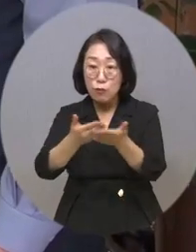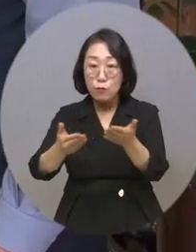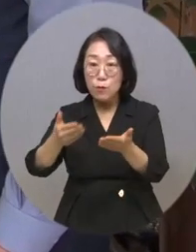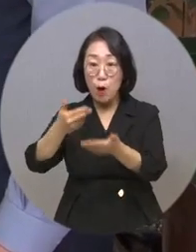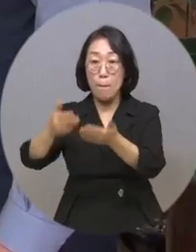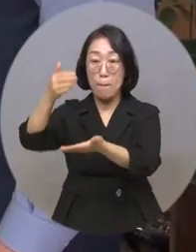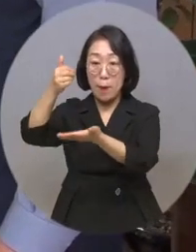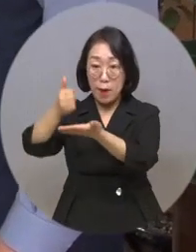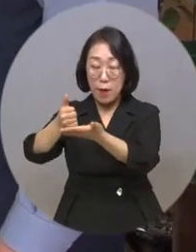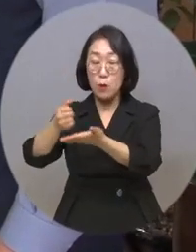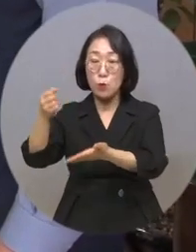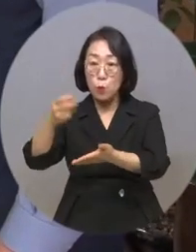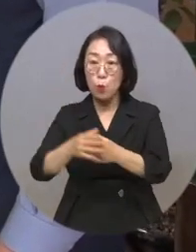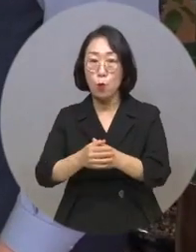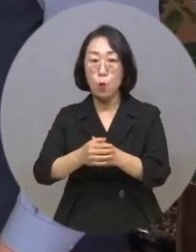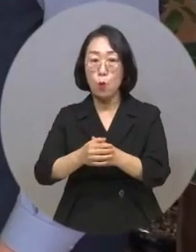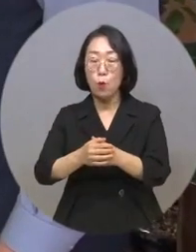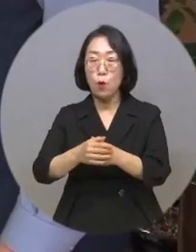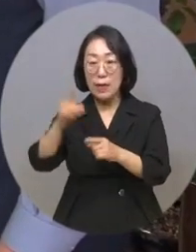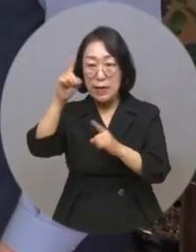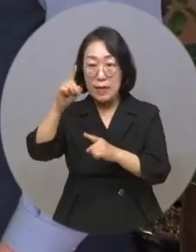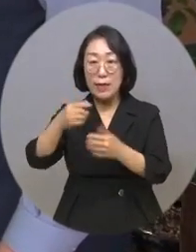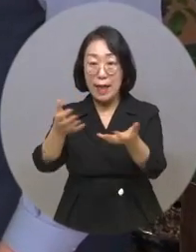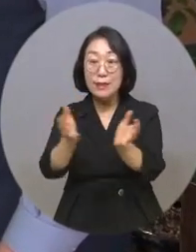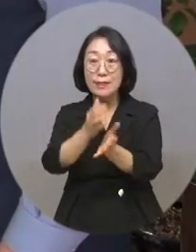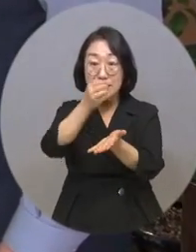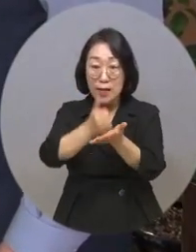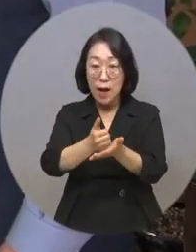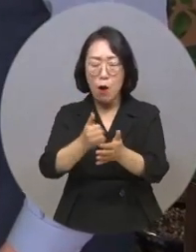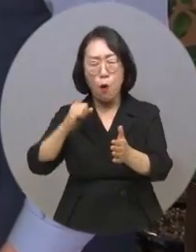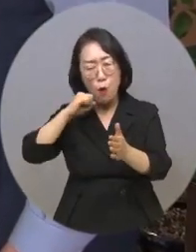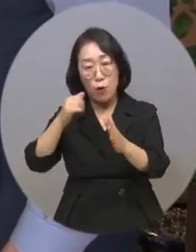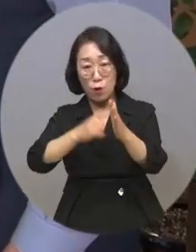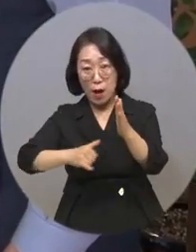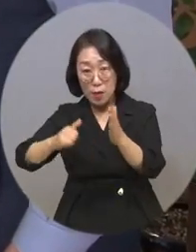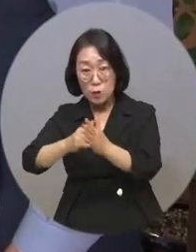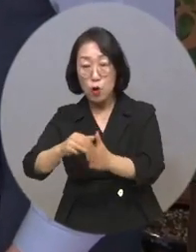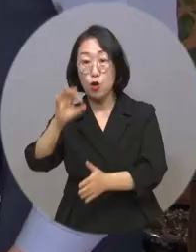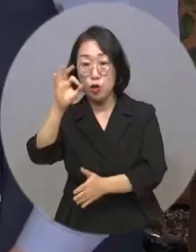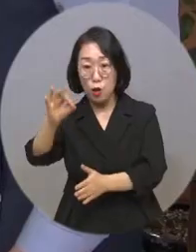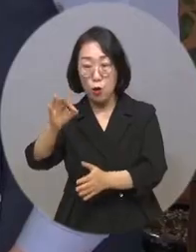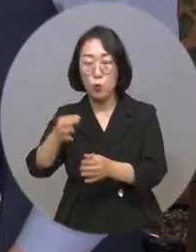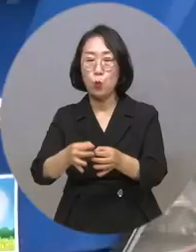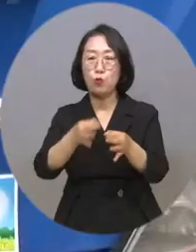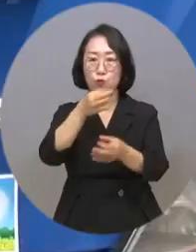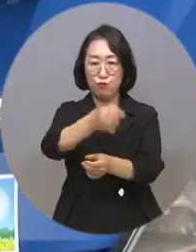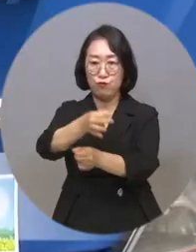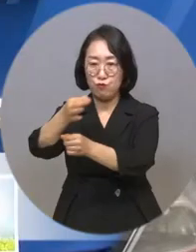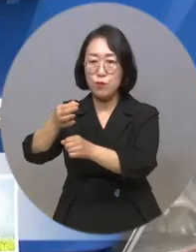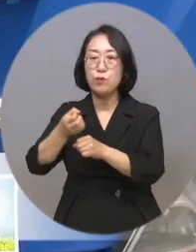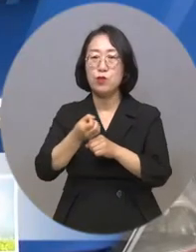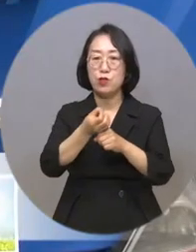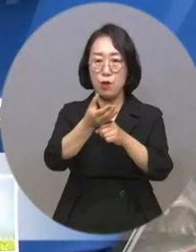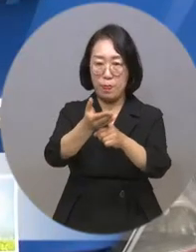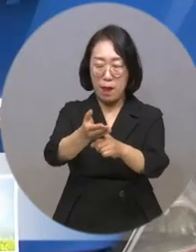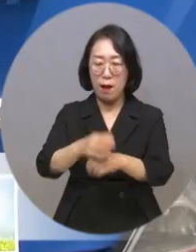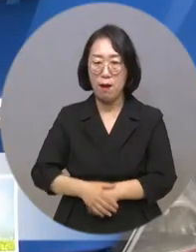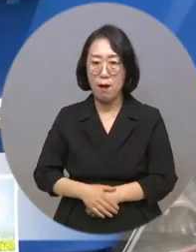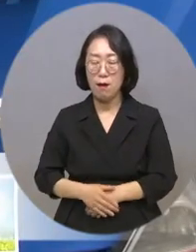회장과 이왕순 단장이 어려운 가정을 선정하여 10명에게 장학금을 전달하였습니다. 이 기회가 된다면